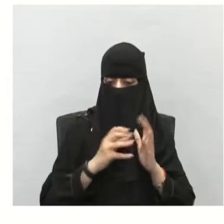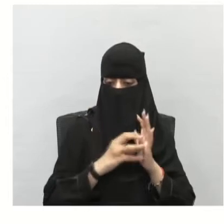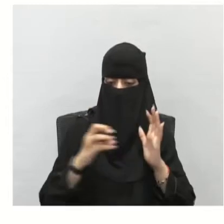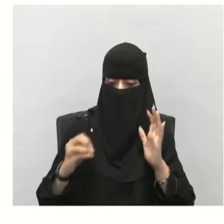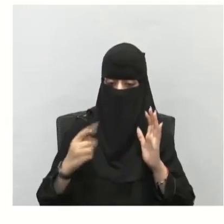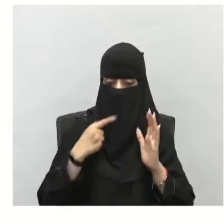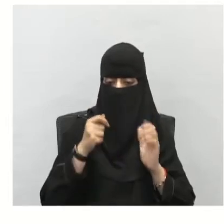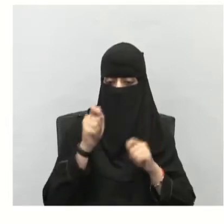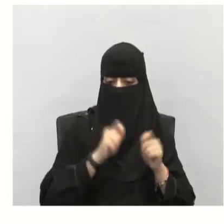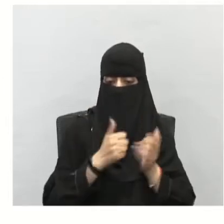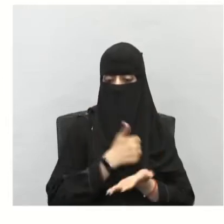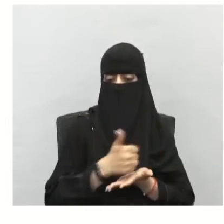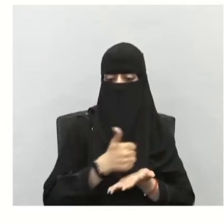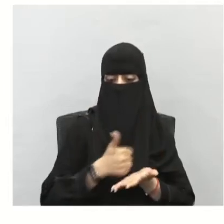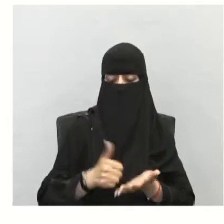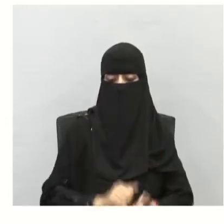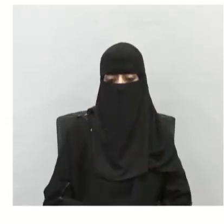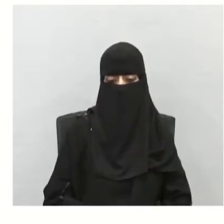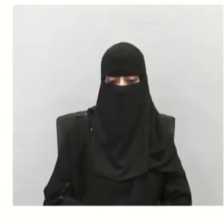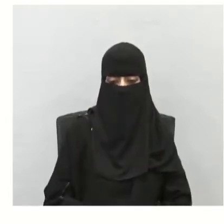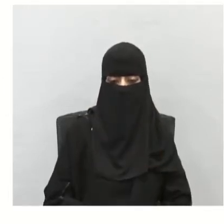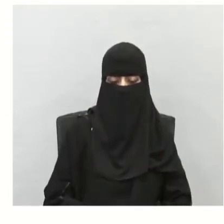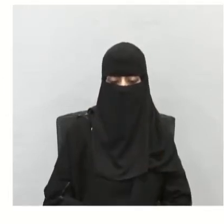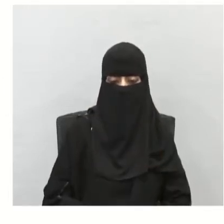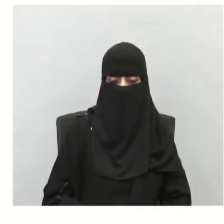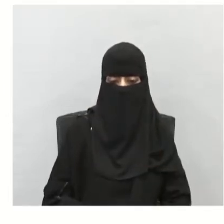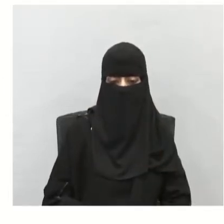وأيضاً باستعمال الأنماط.